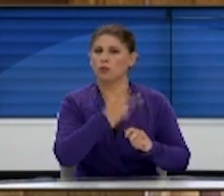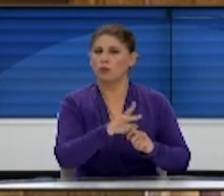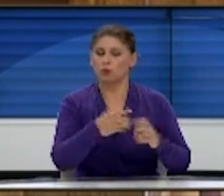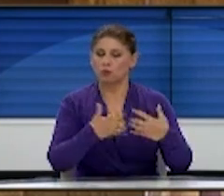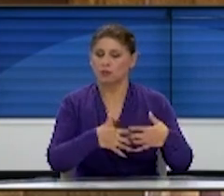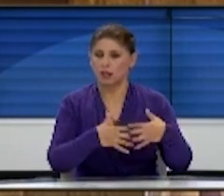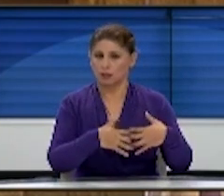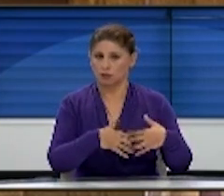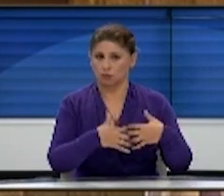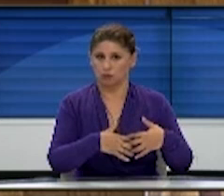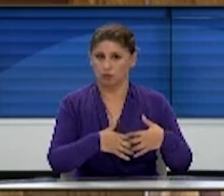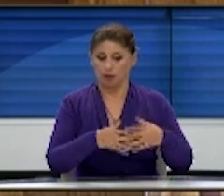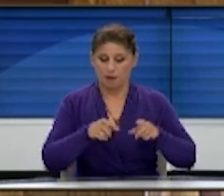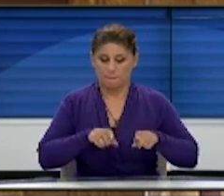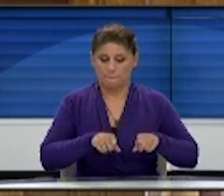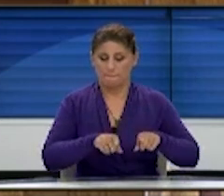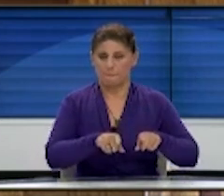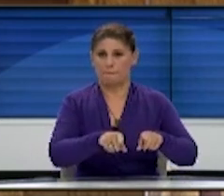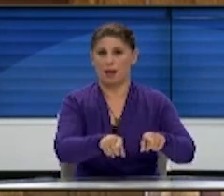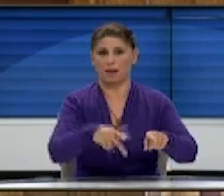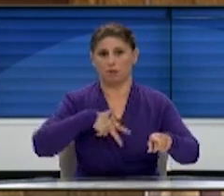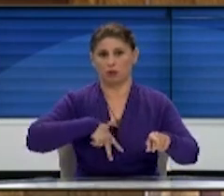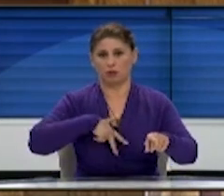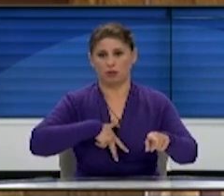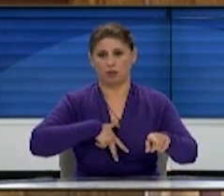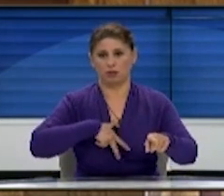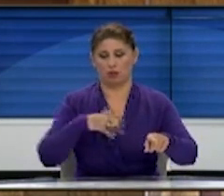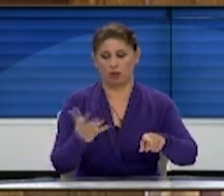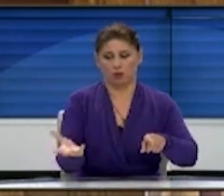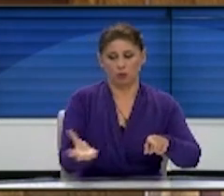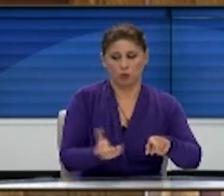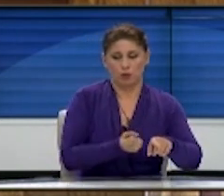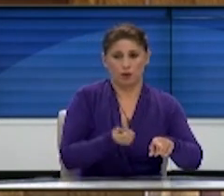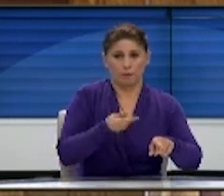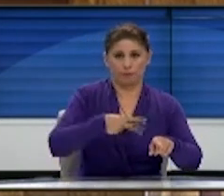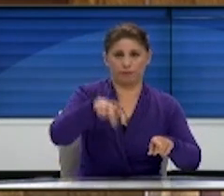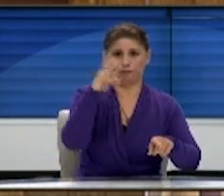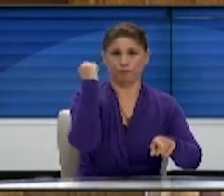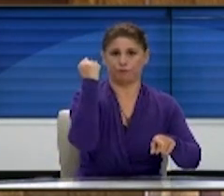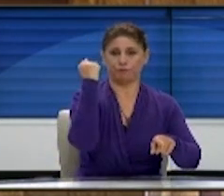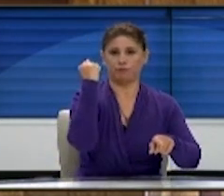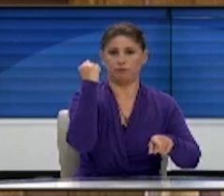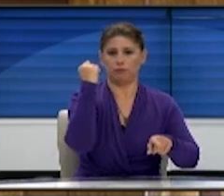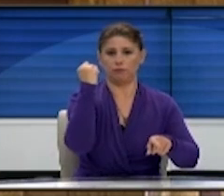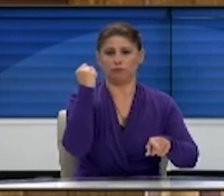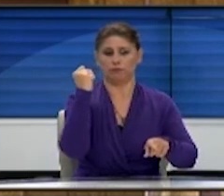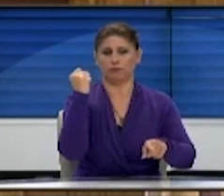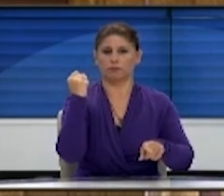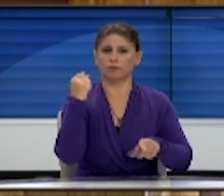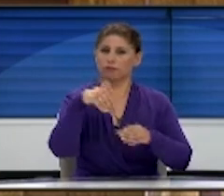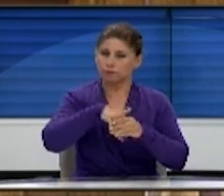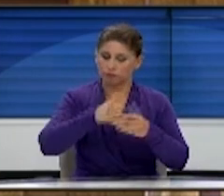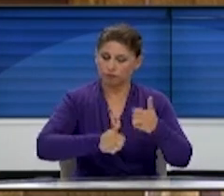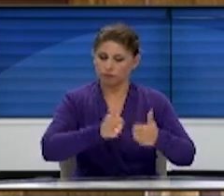τους μηχανισμούς, παράλληλα με το κράτος, για να αντλήσουν μεγαλύτερη δύναμη στους